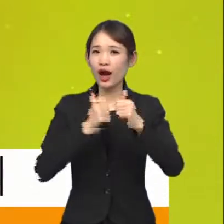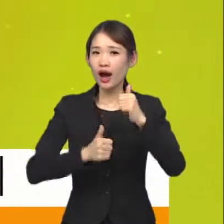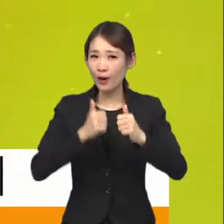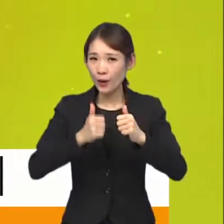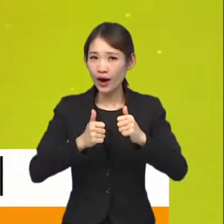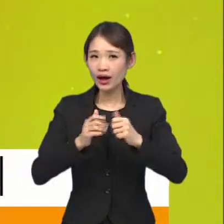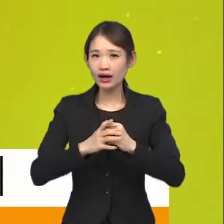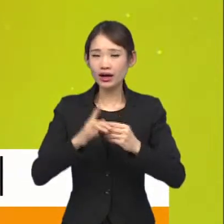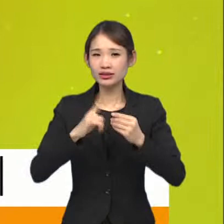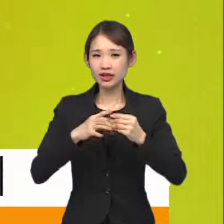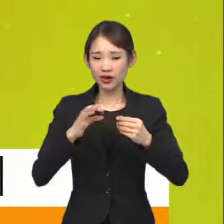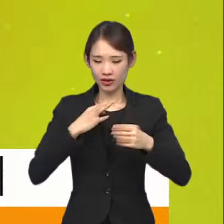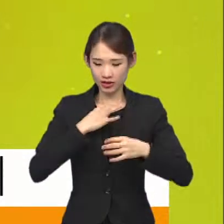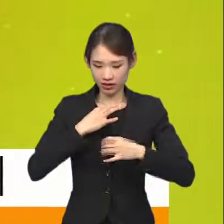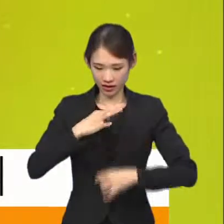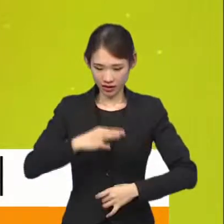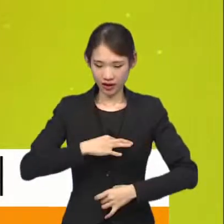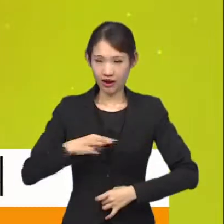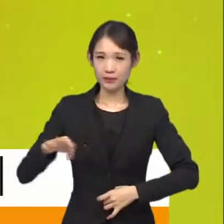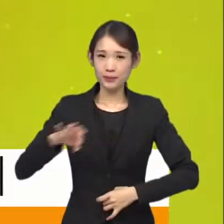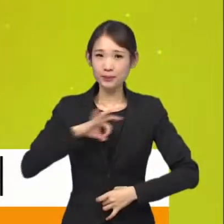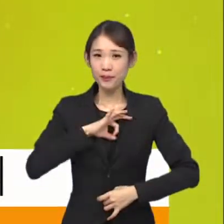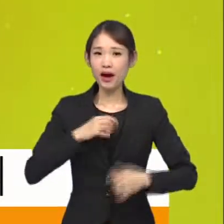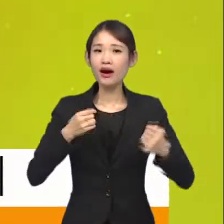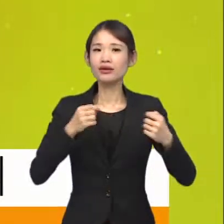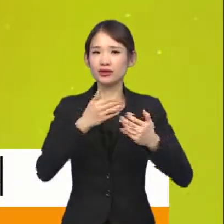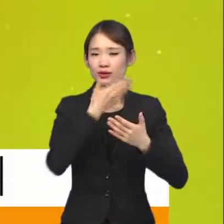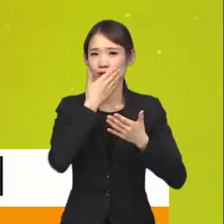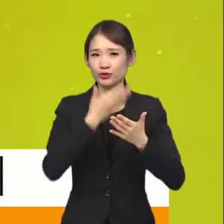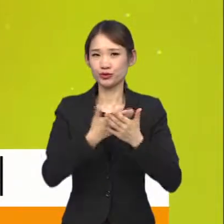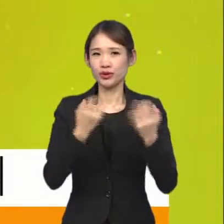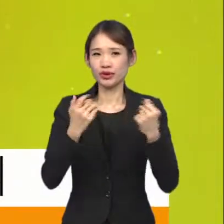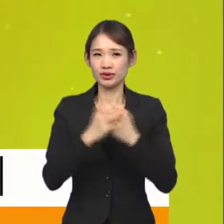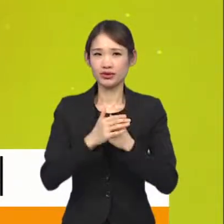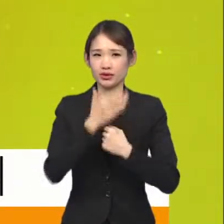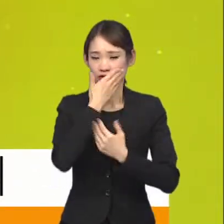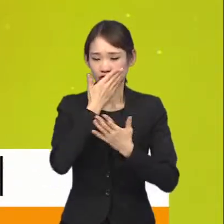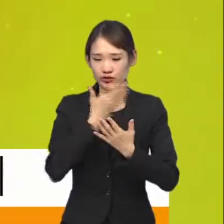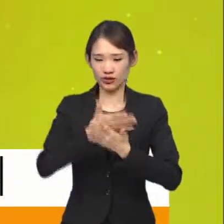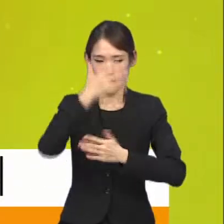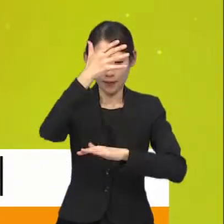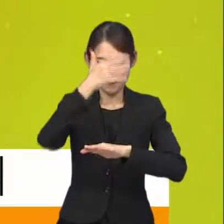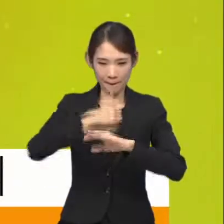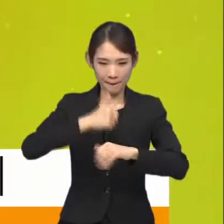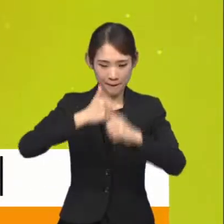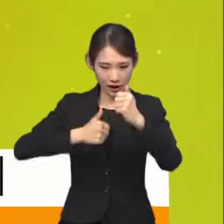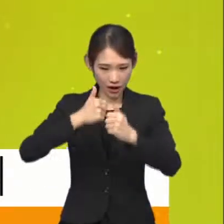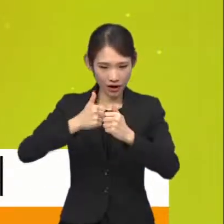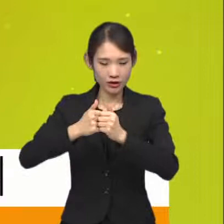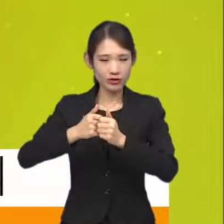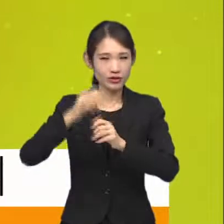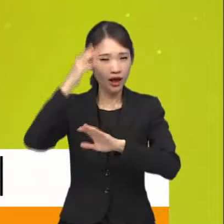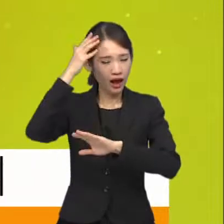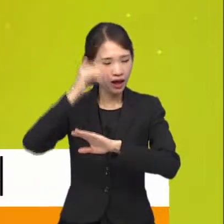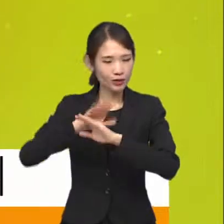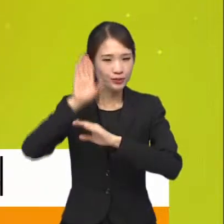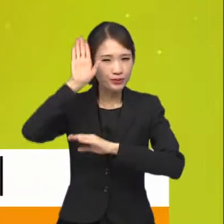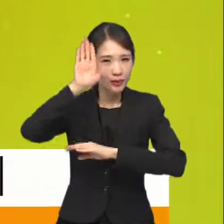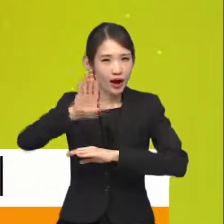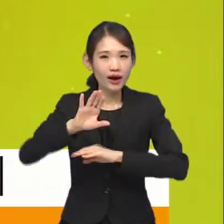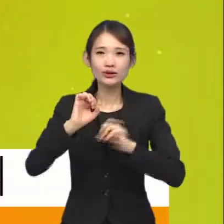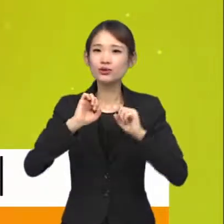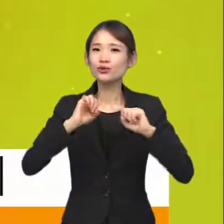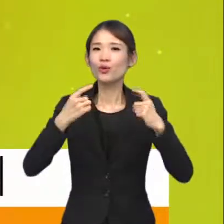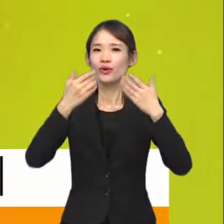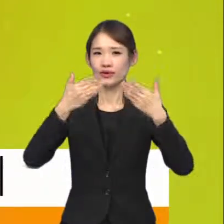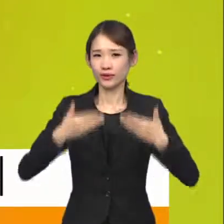첫 단추 거 든 요 일 년에 첫 시험을 좀 잘 보게 되면 뭐 향후 에 있는 시험 결과에 대해서 내가 동기부여가 되서